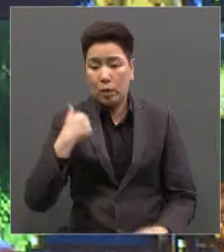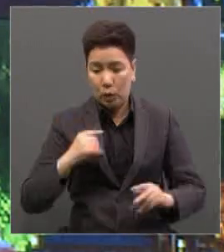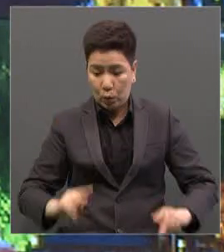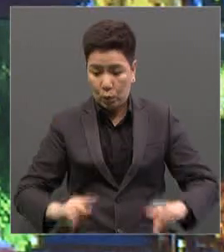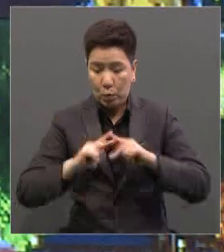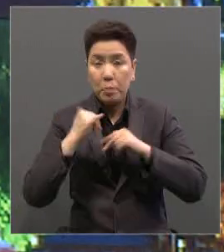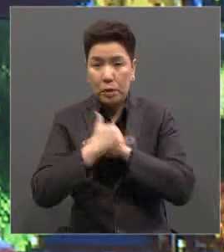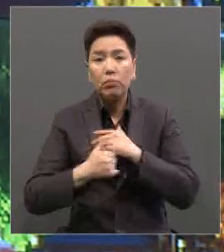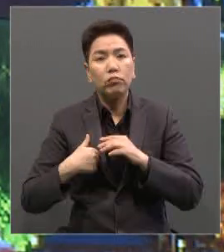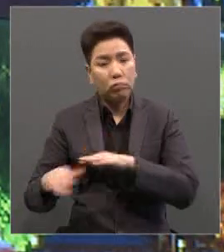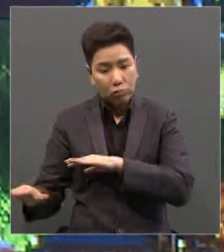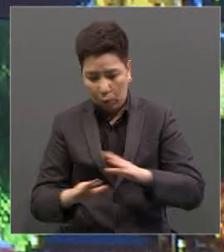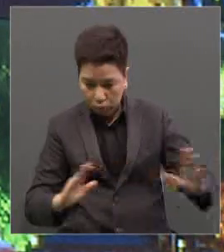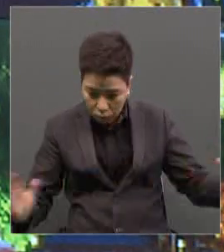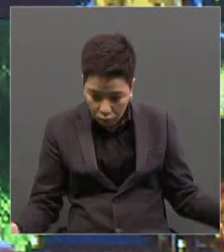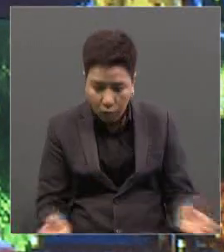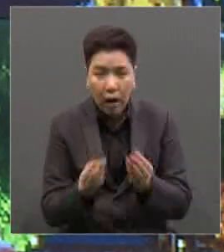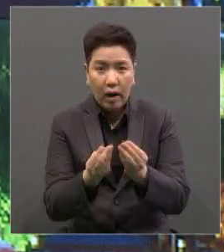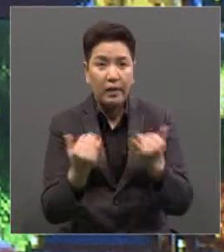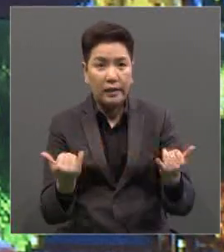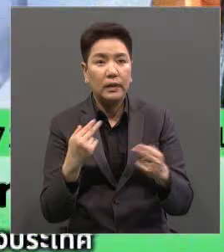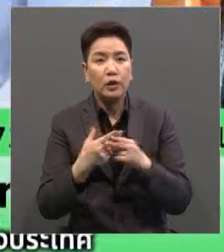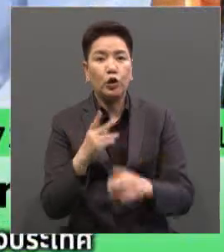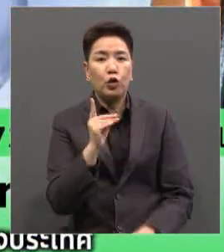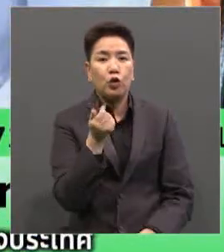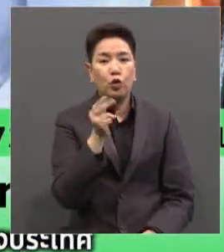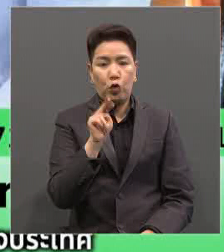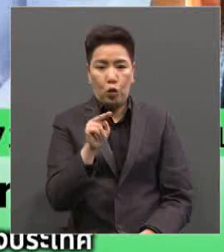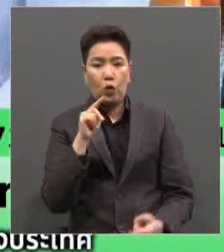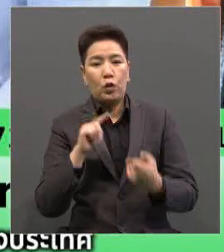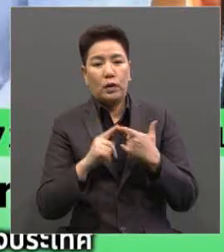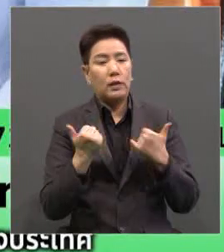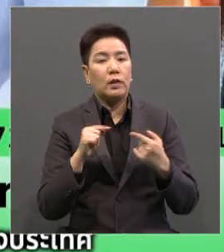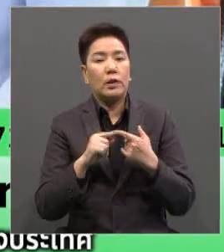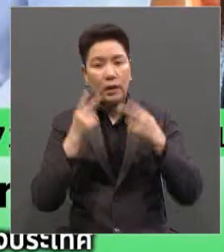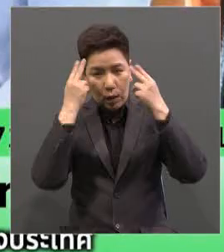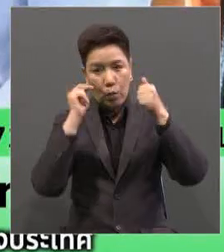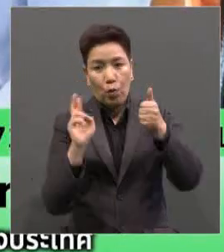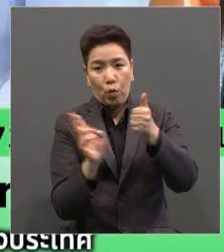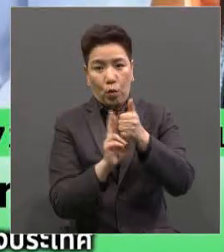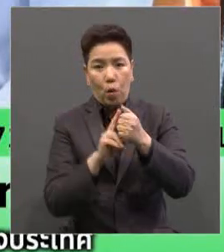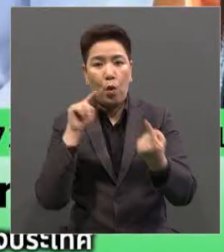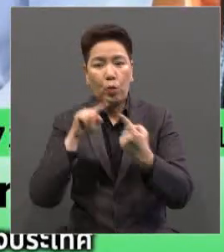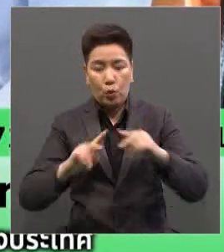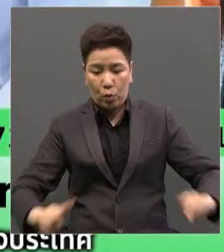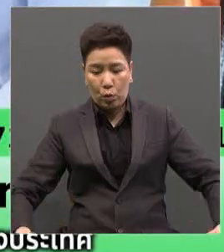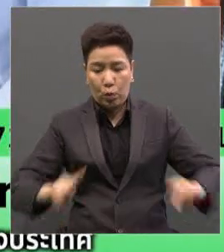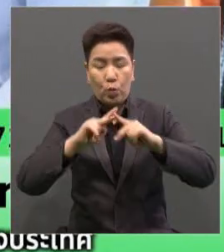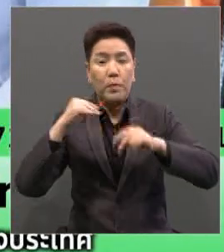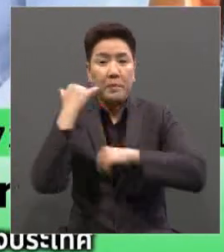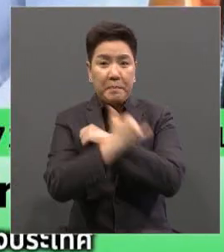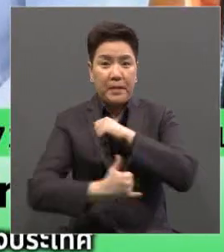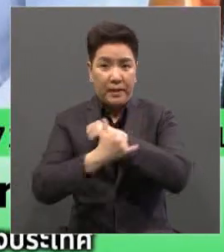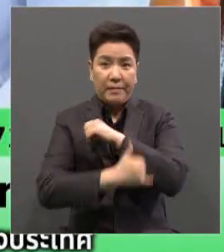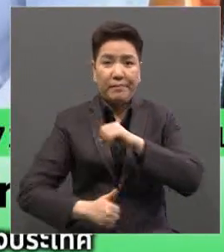ยินดีที่จะสนับสนุนเป็นอย่างยิ่งครับนายดอนปรมัตถ์วินัยรองนายกและรัฐมนตรีว่าการกระทรวงการ